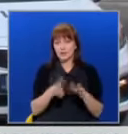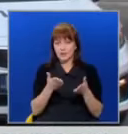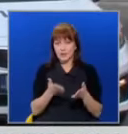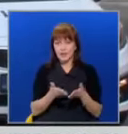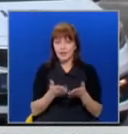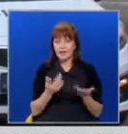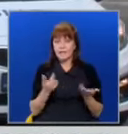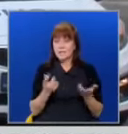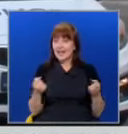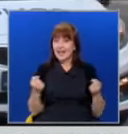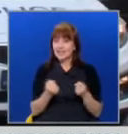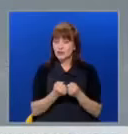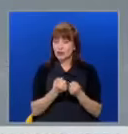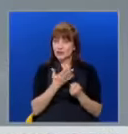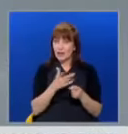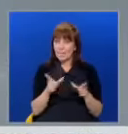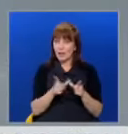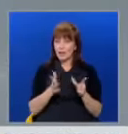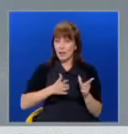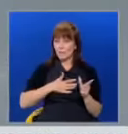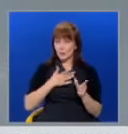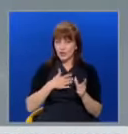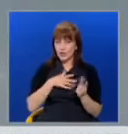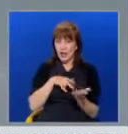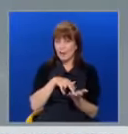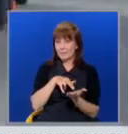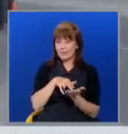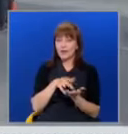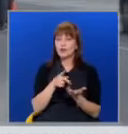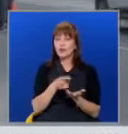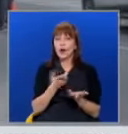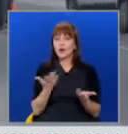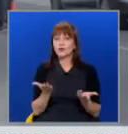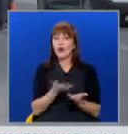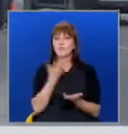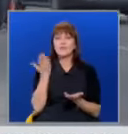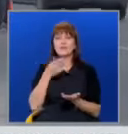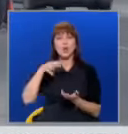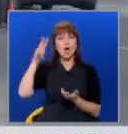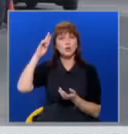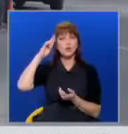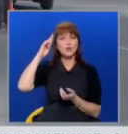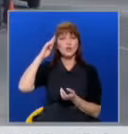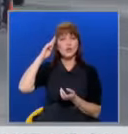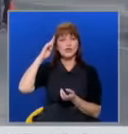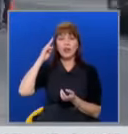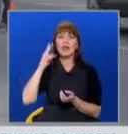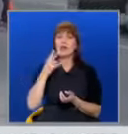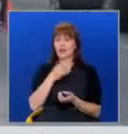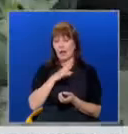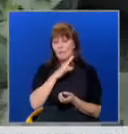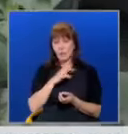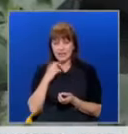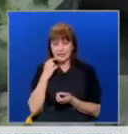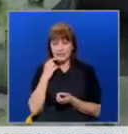Инцидентът в село Братаница, при който Моника загина на пешеходната пътека, беше предизвикан от вече бившия служител в сектор борба с организираната